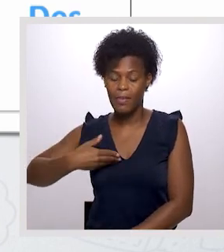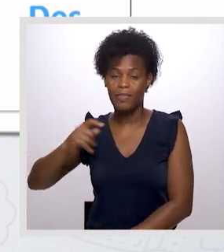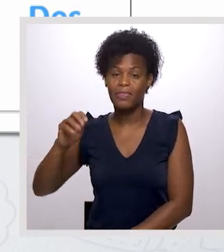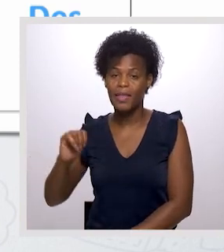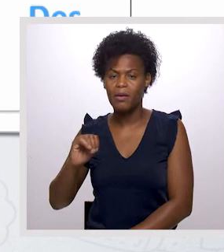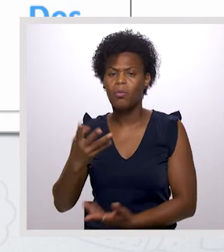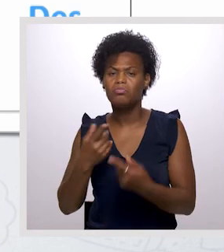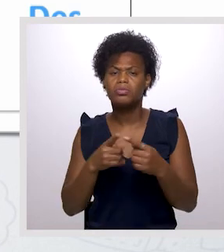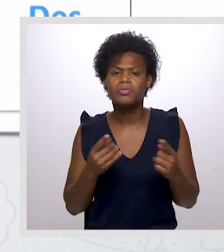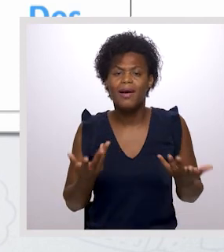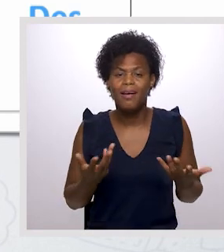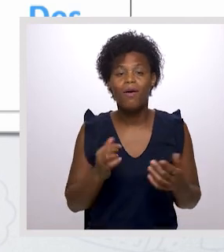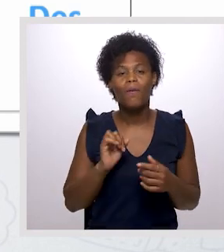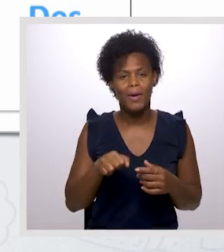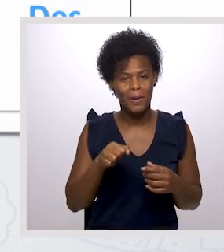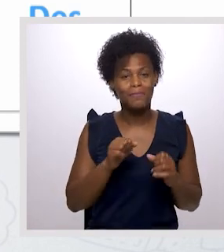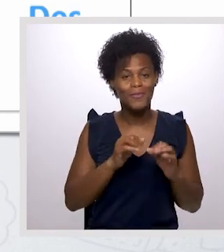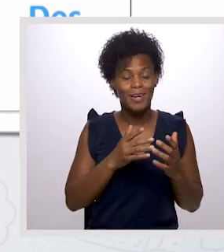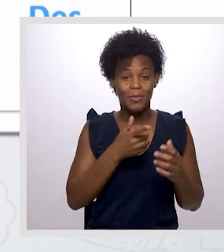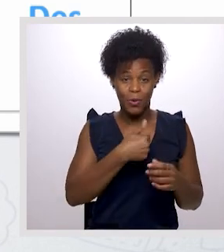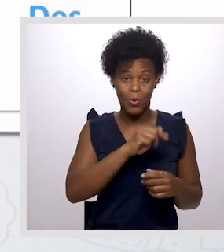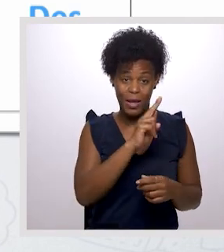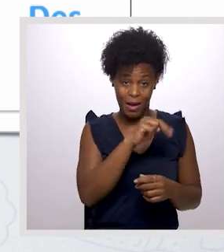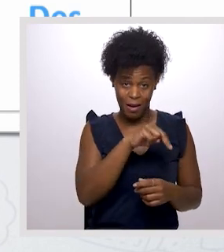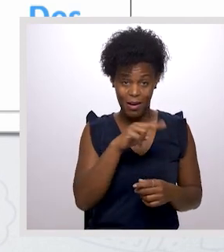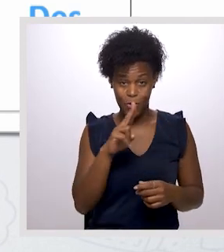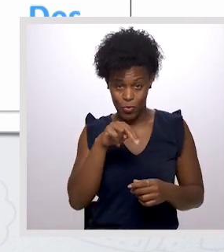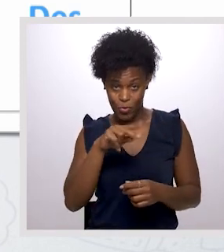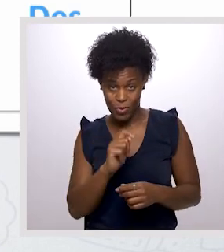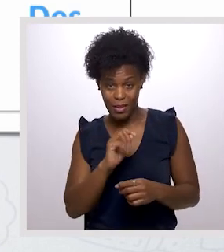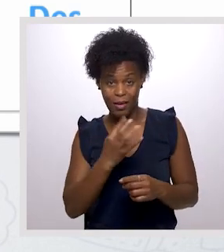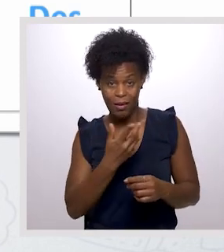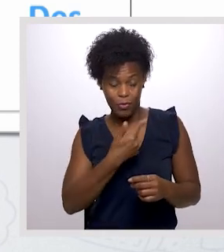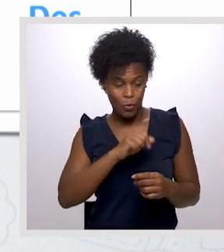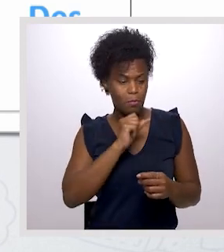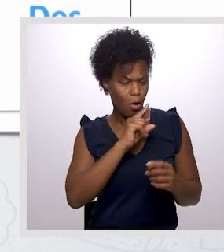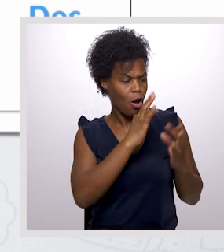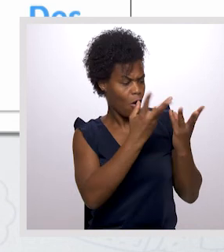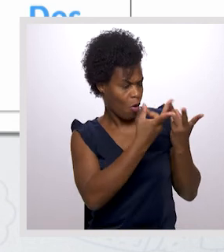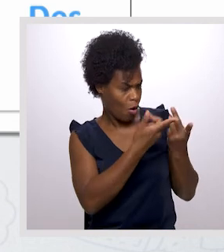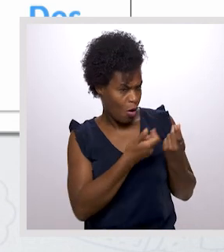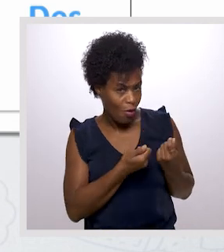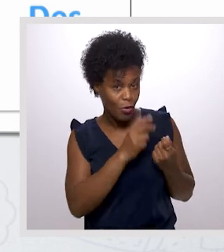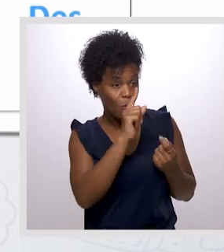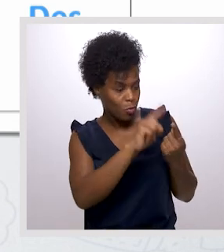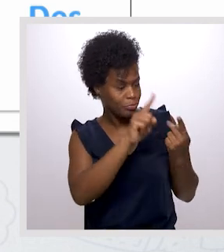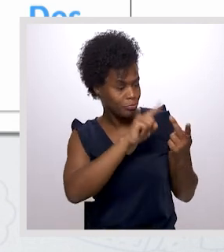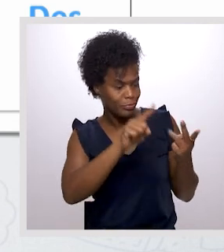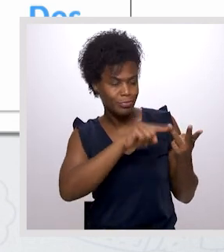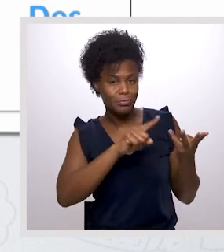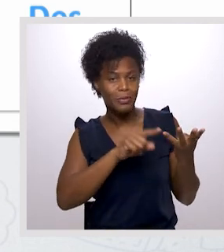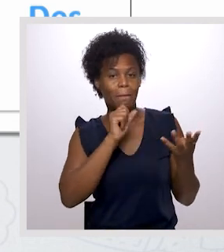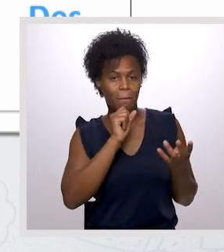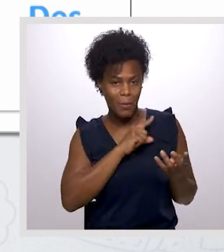des? Voilà, on utilise un et une quand on peut compter les